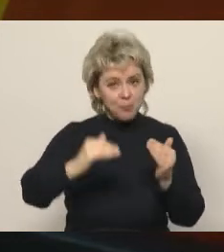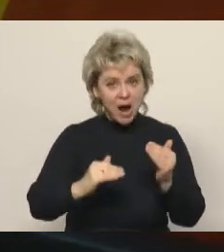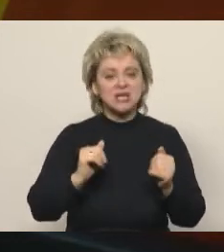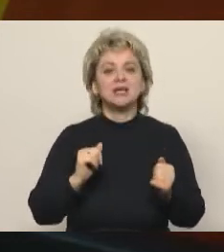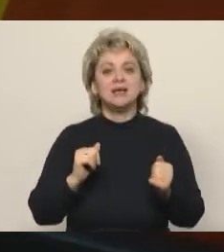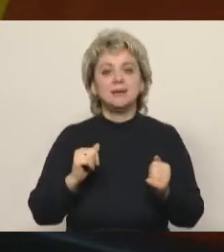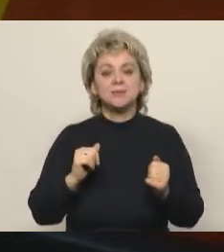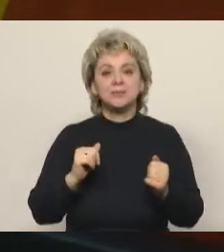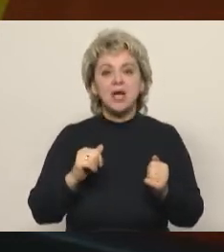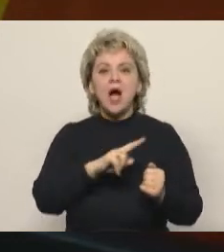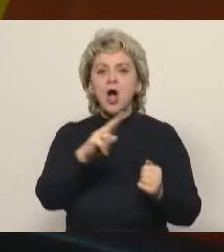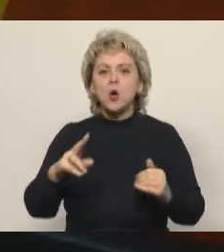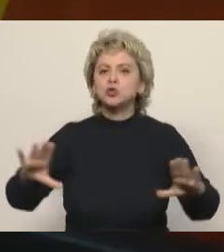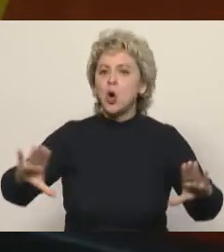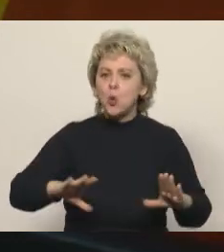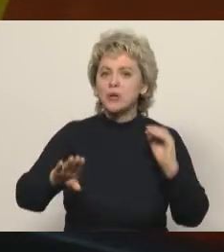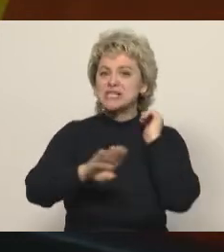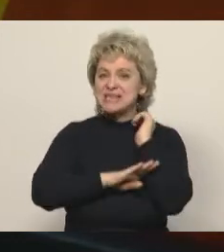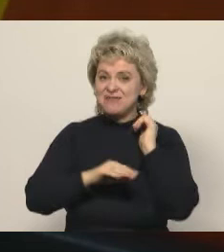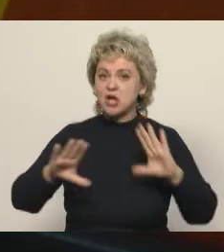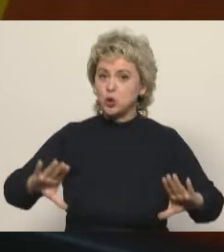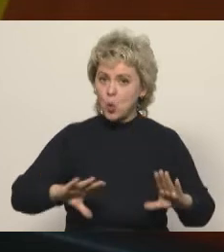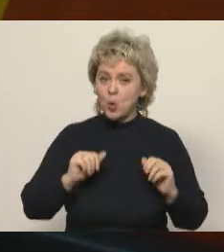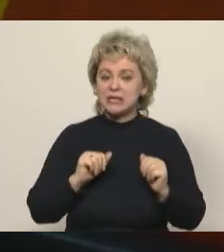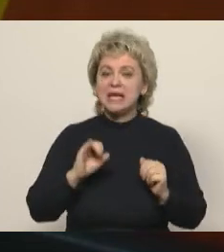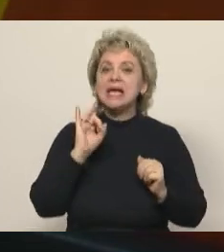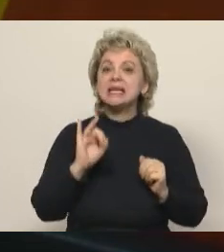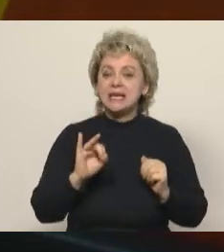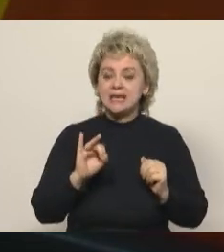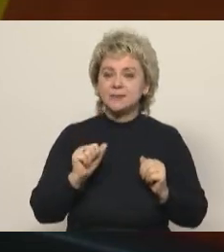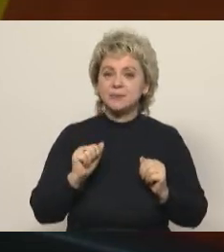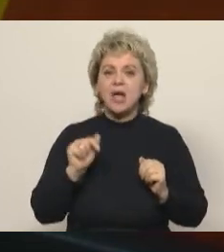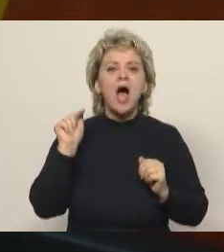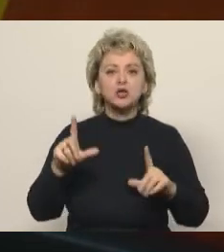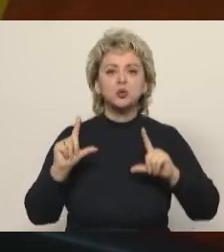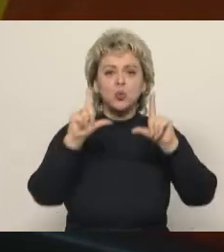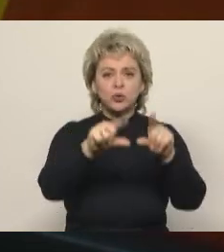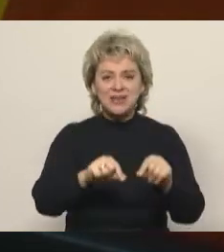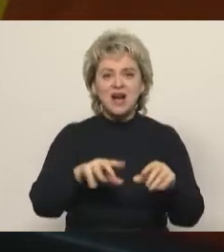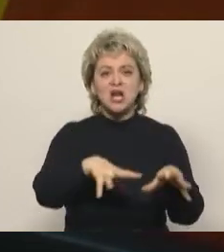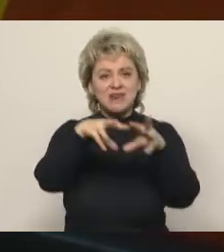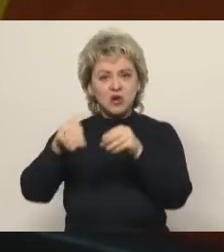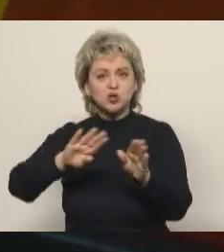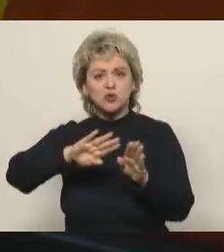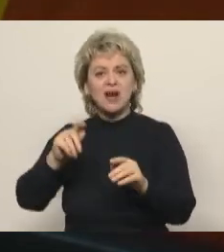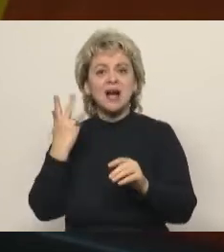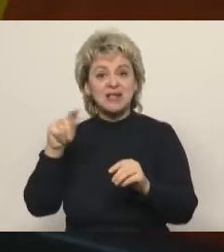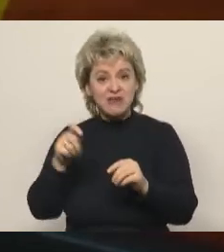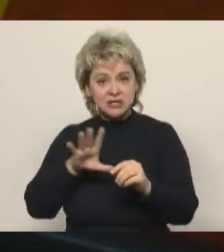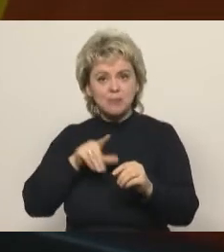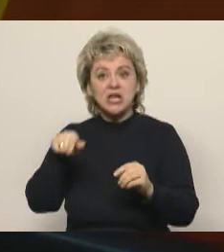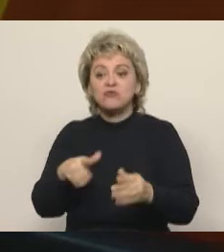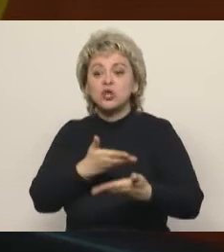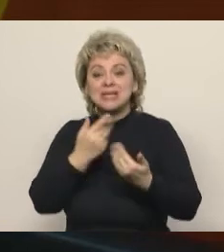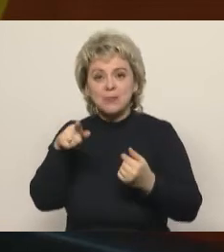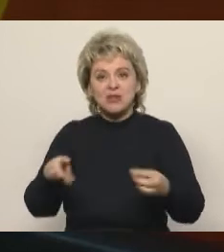маленьким, какой-то конь, деревянный конь. И они уехали в эвакуацию, а когда вернулись, коня не было, его